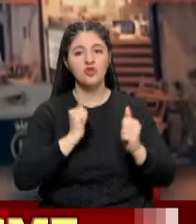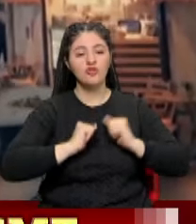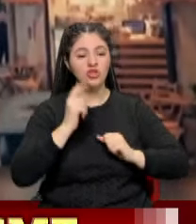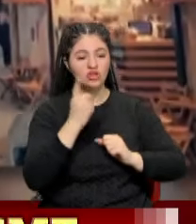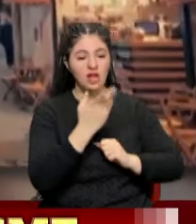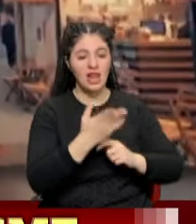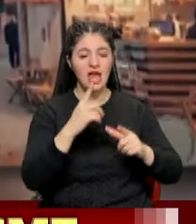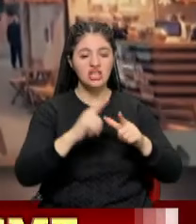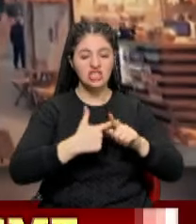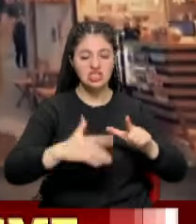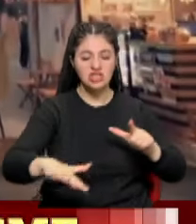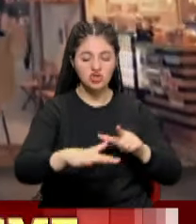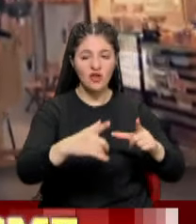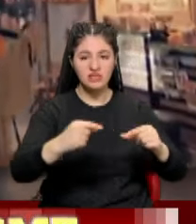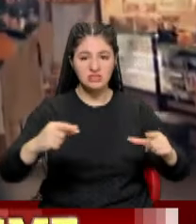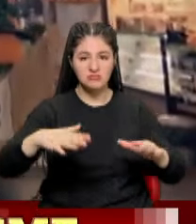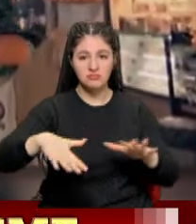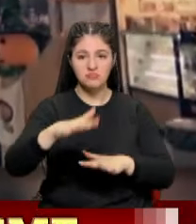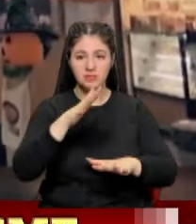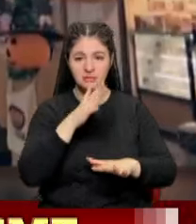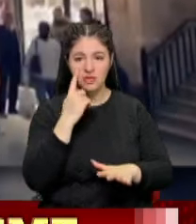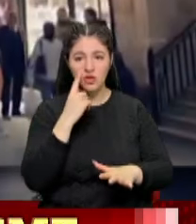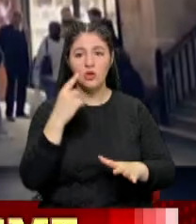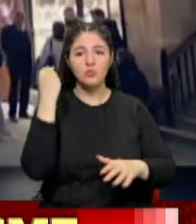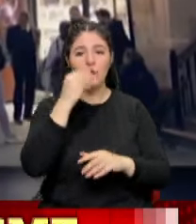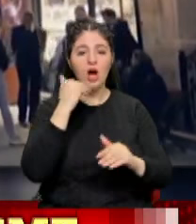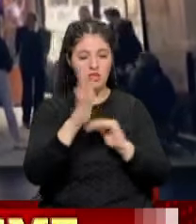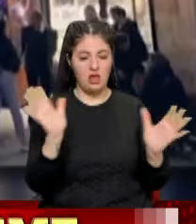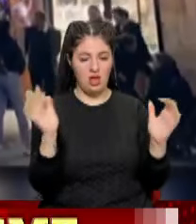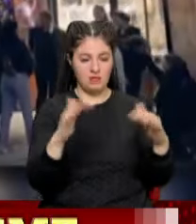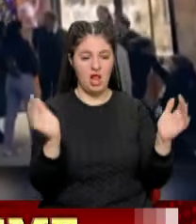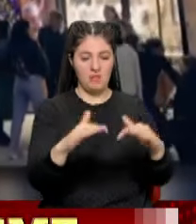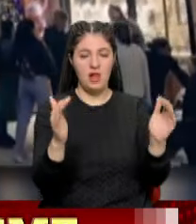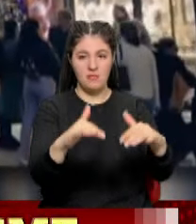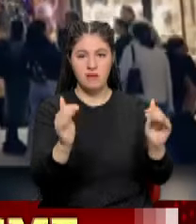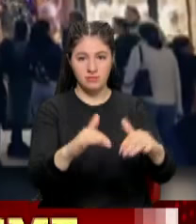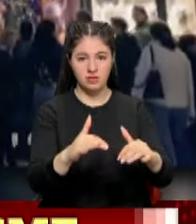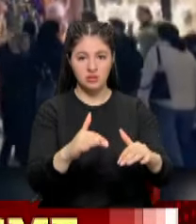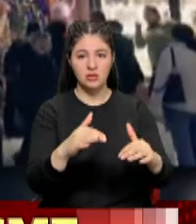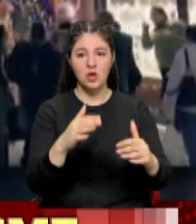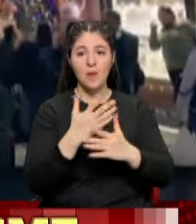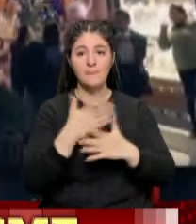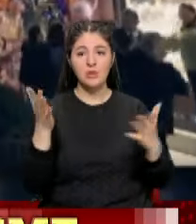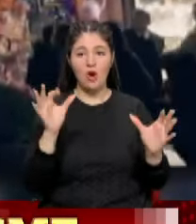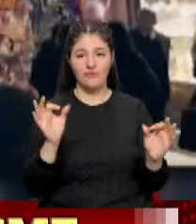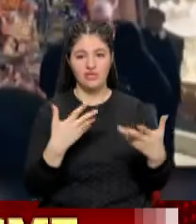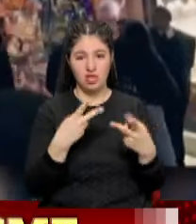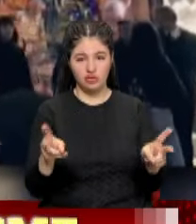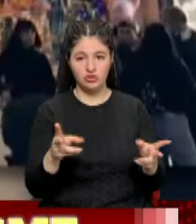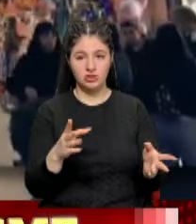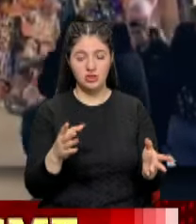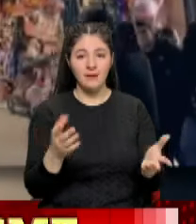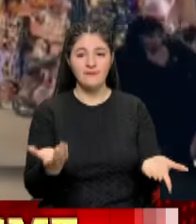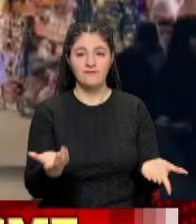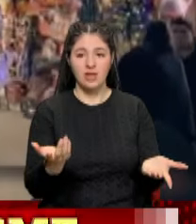hocalarıyla, jeofizikçileriyle gelin kardeşim muhtarı, halkı alın, toplayın, büyük bir ofis açın